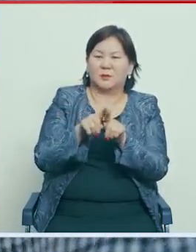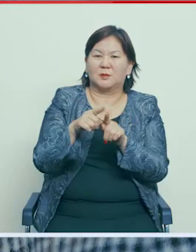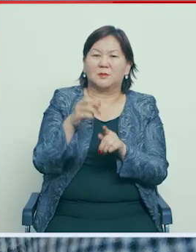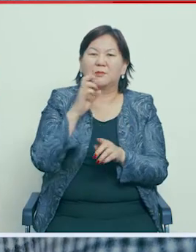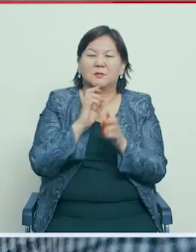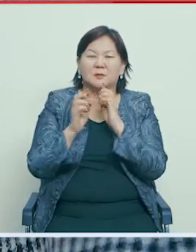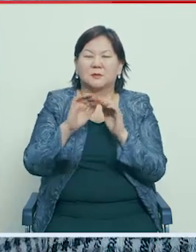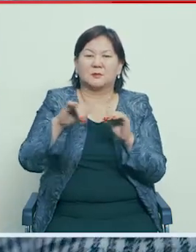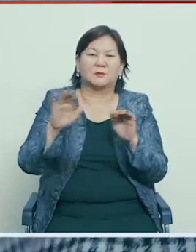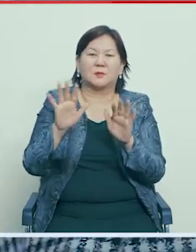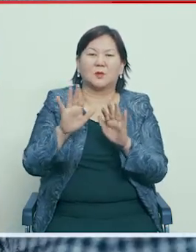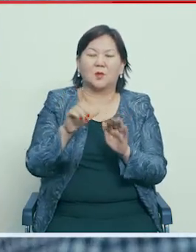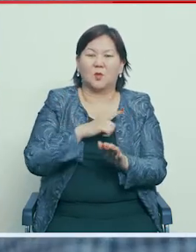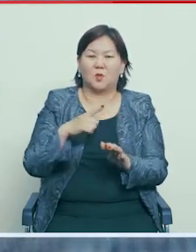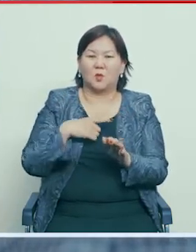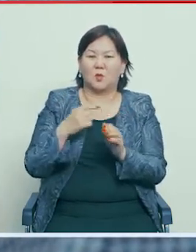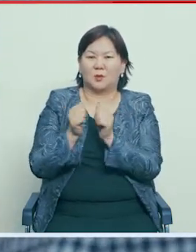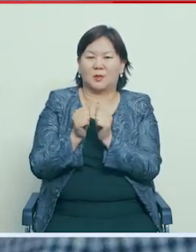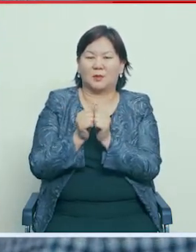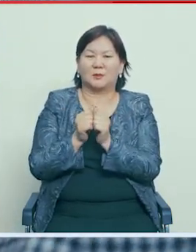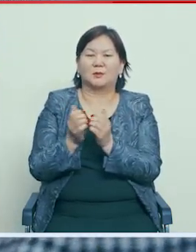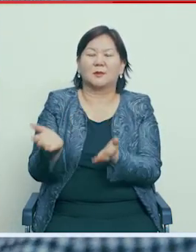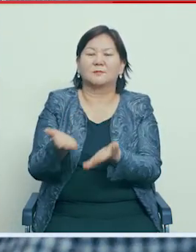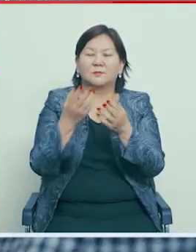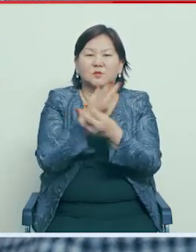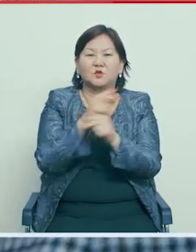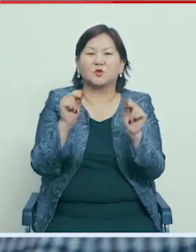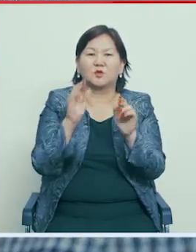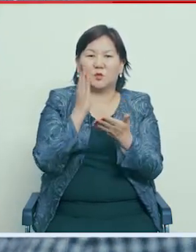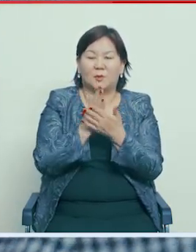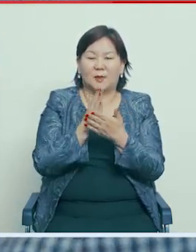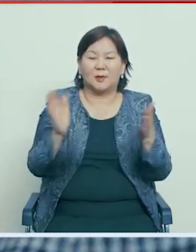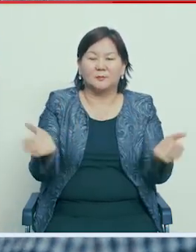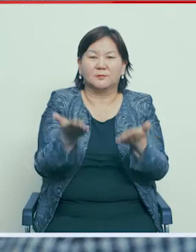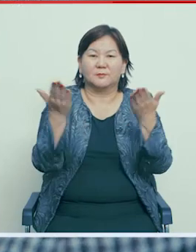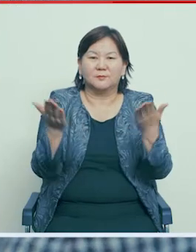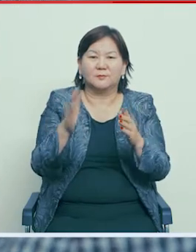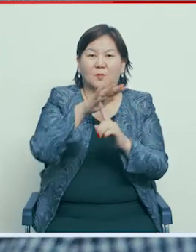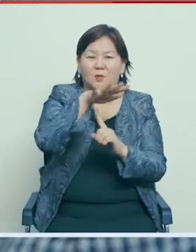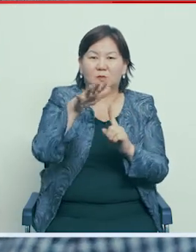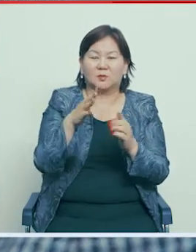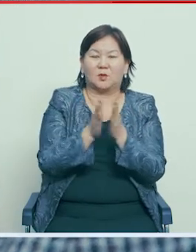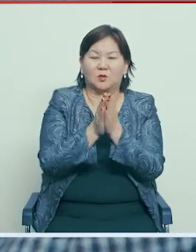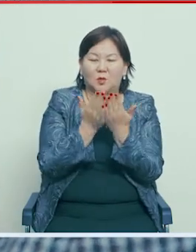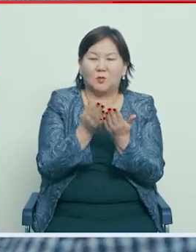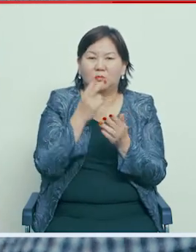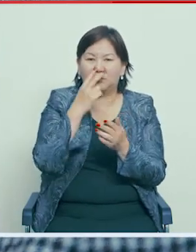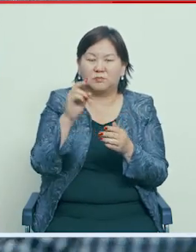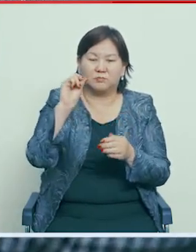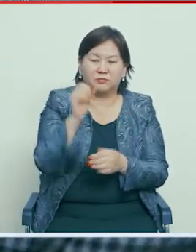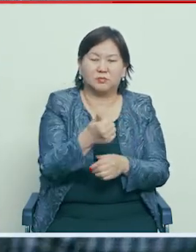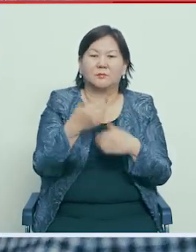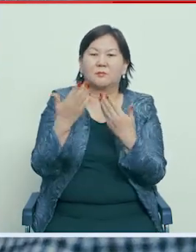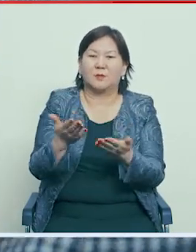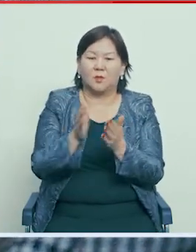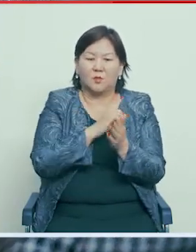хүүгээ цензуур тавьж байгаагүй. Зөвхөн өөрөө нь хайл болохоор чөлөөтэй байх гал ингээд орчныг бүрдүүлэхгээл ингээд ном л айгүйх авч өгдөг байсан. Тэгээ тэрийг өөрөө л